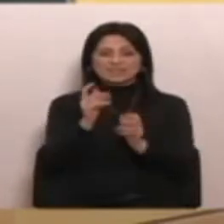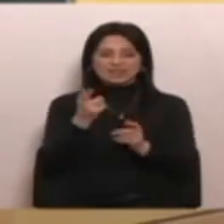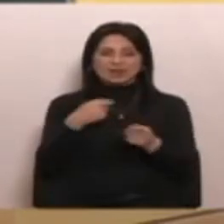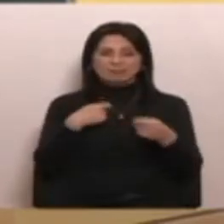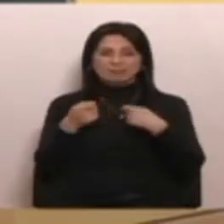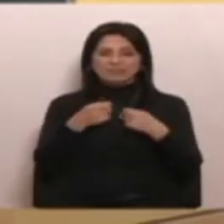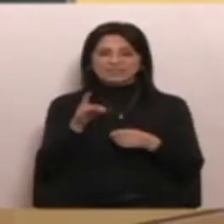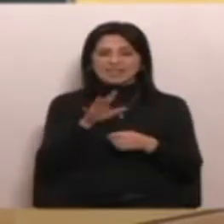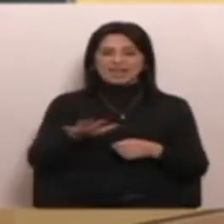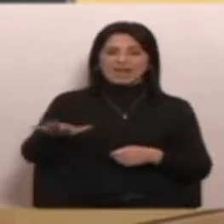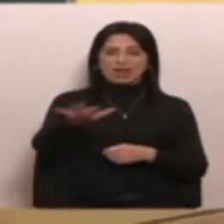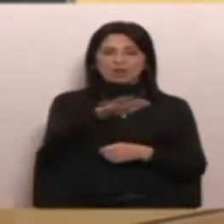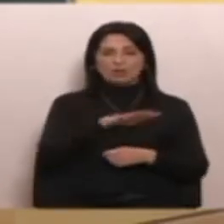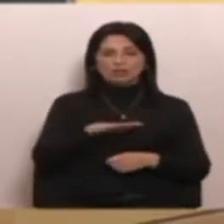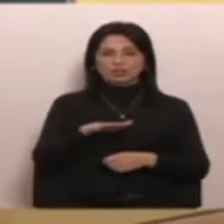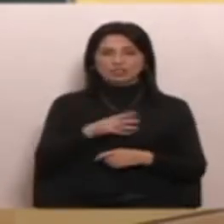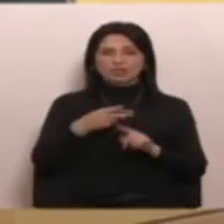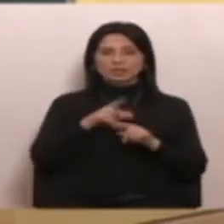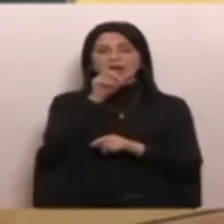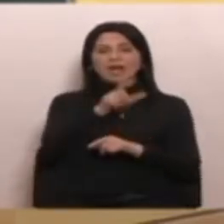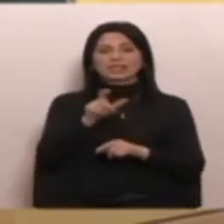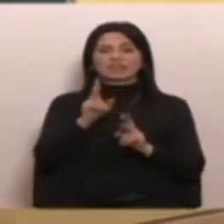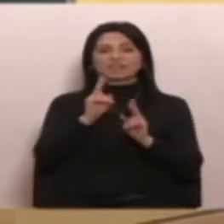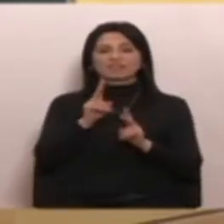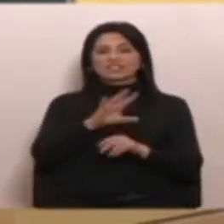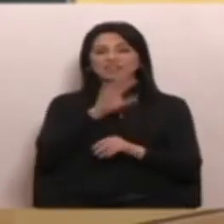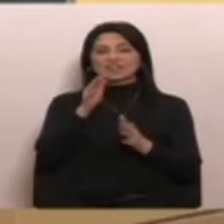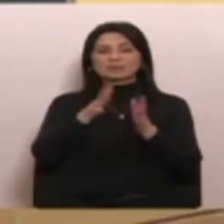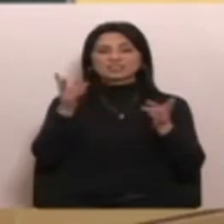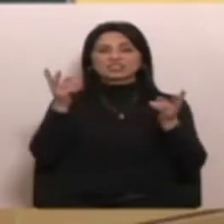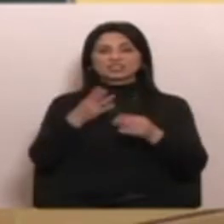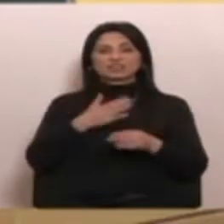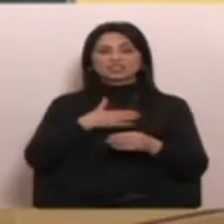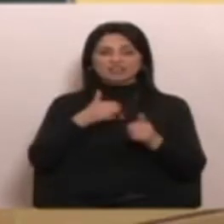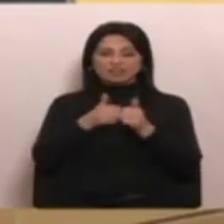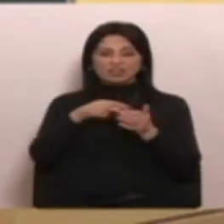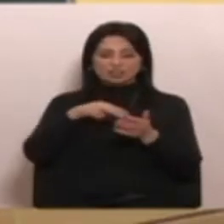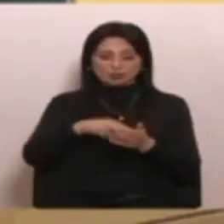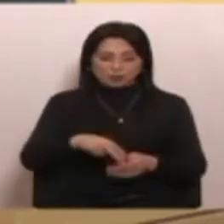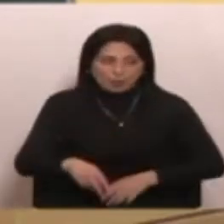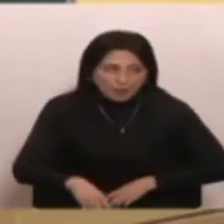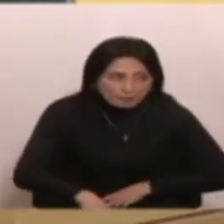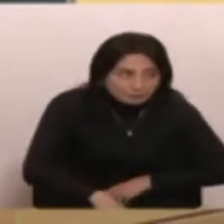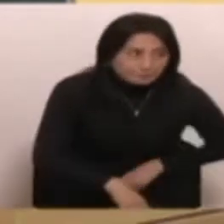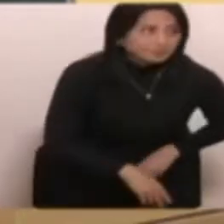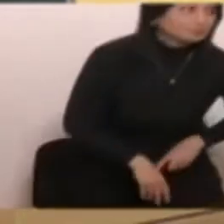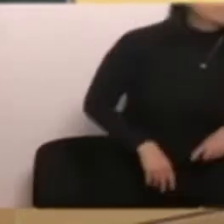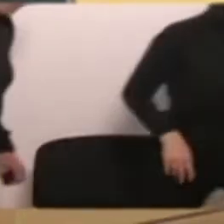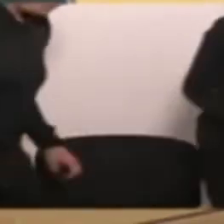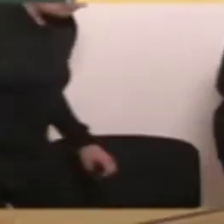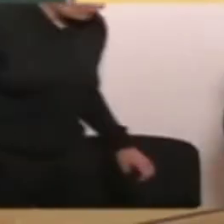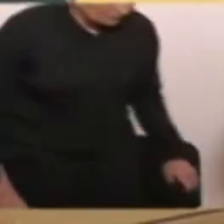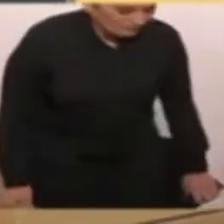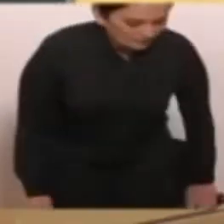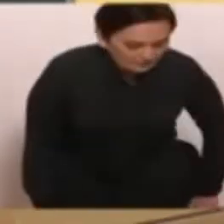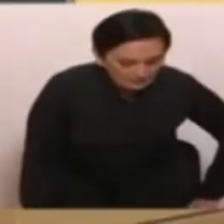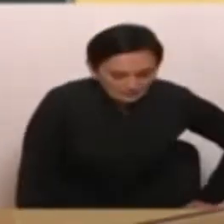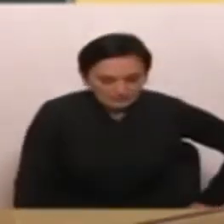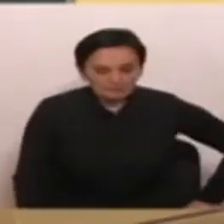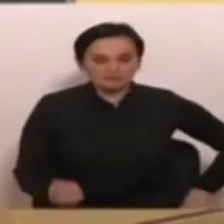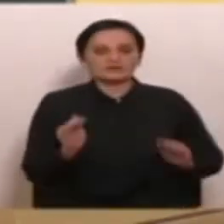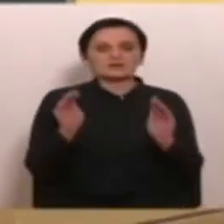რეგიონებში იმ ადამიანებს, ვისაც ყველაზე მეტად ჭირდება ჩვენი გვერდში დგომა. ცალკე მინდა აღნიშნოს ცირე